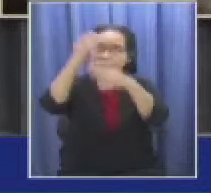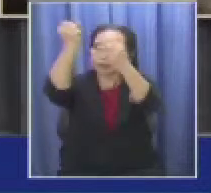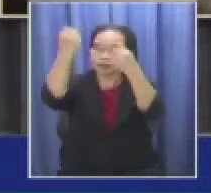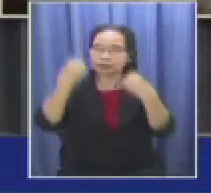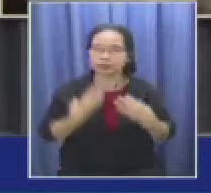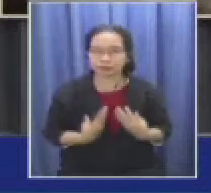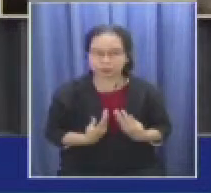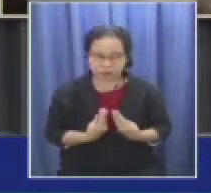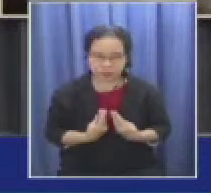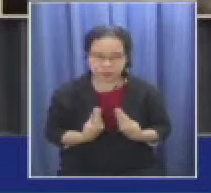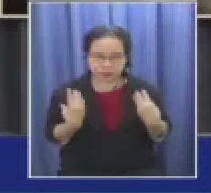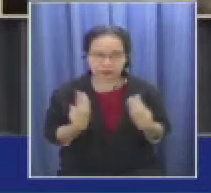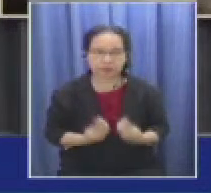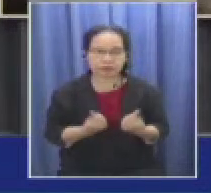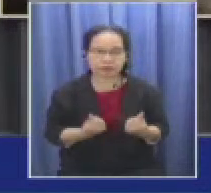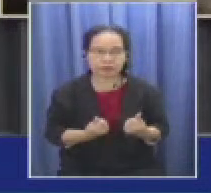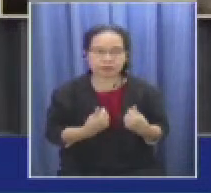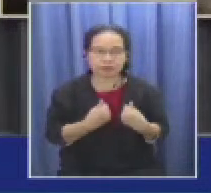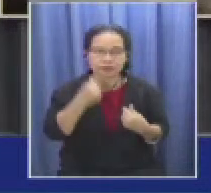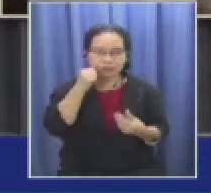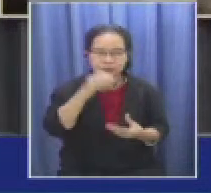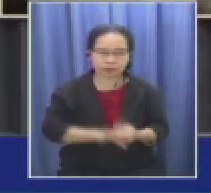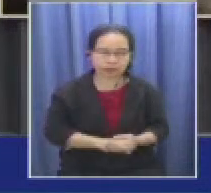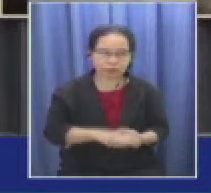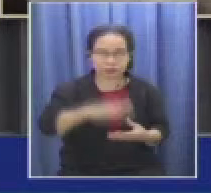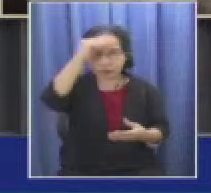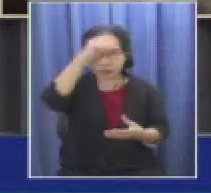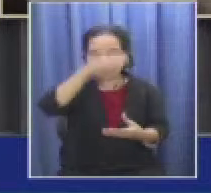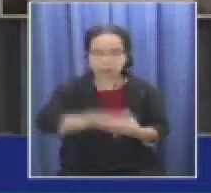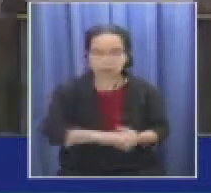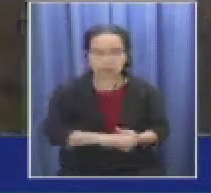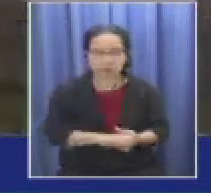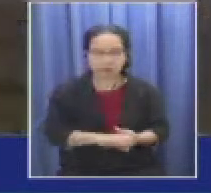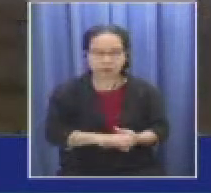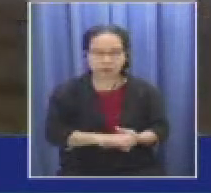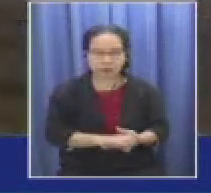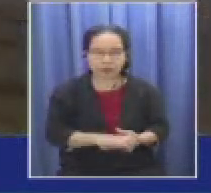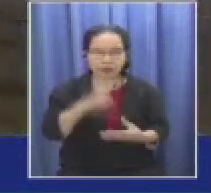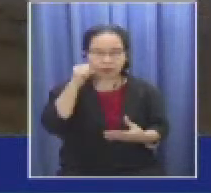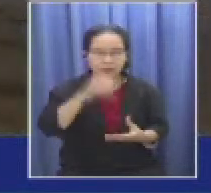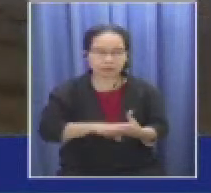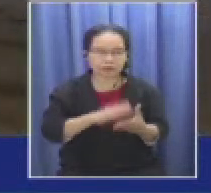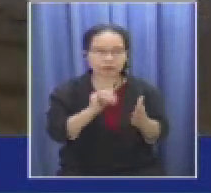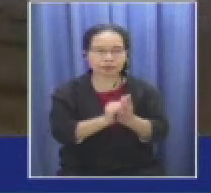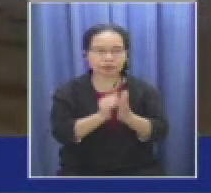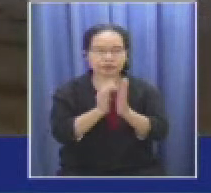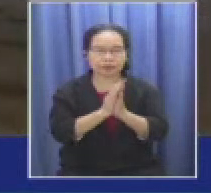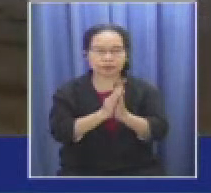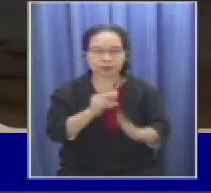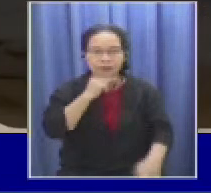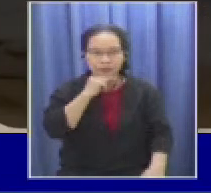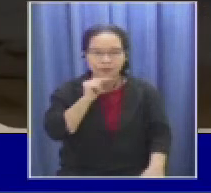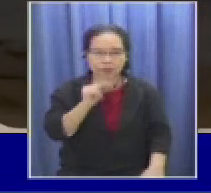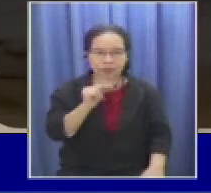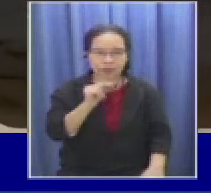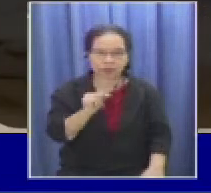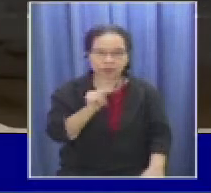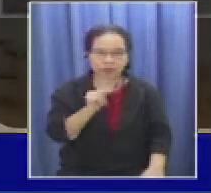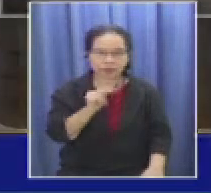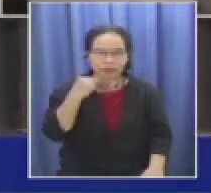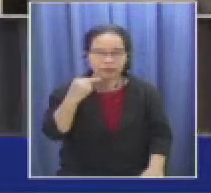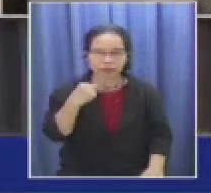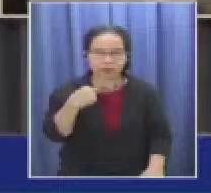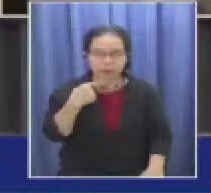yadeɛ ɛresi yɛ ni sika yɛde bɛtɔ nuru na sɛ yɛ ni sika yɛde bɛtɔ nuru kora no